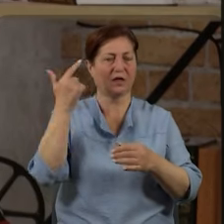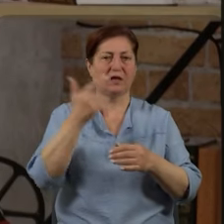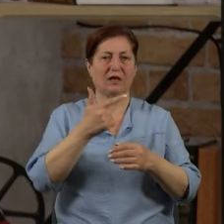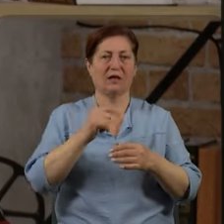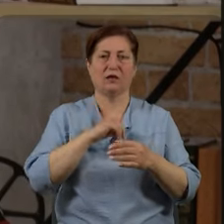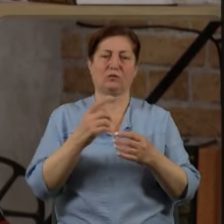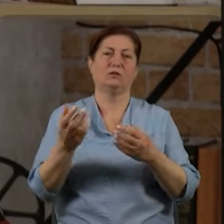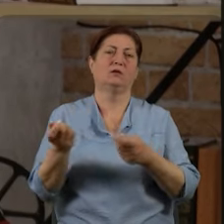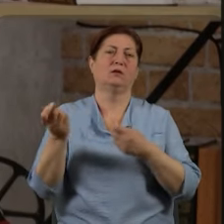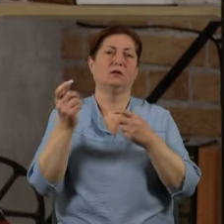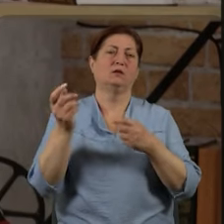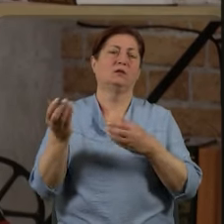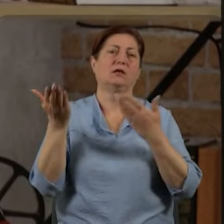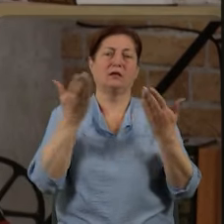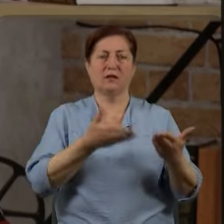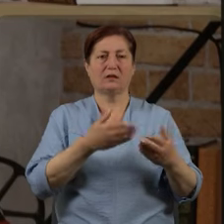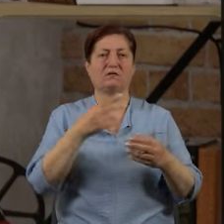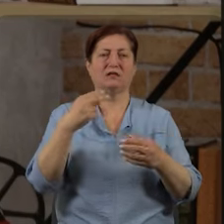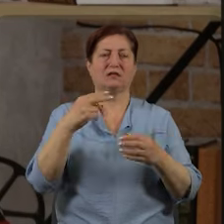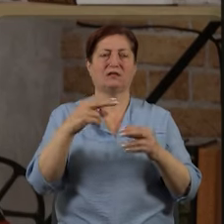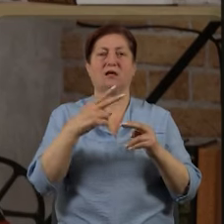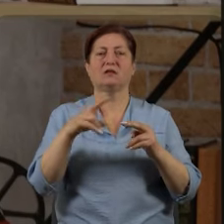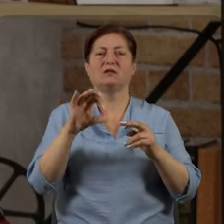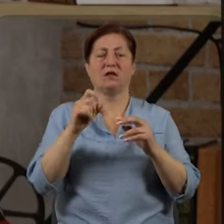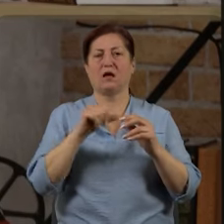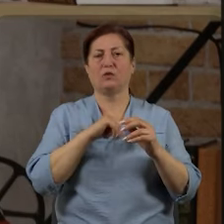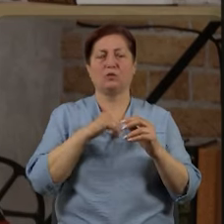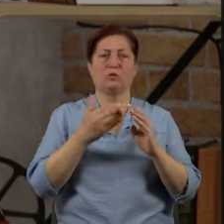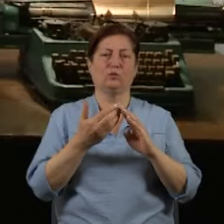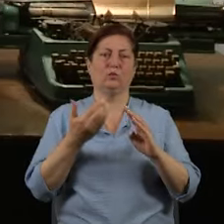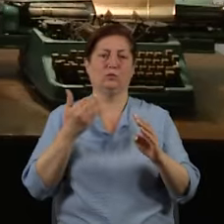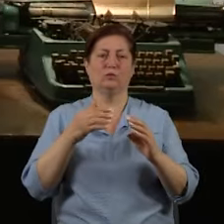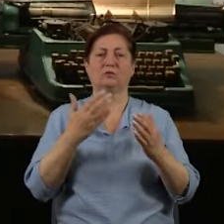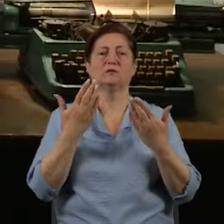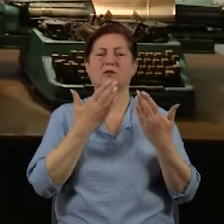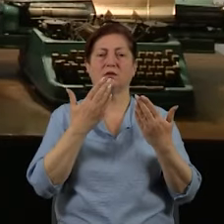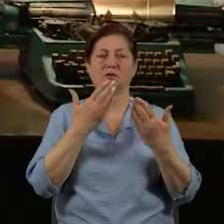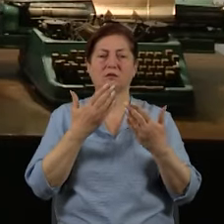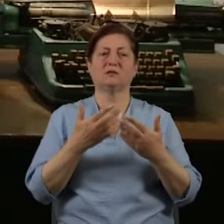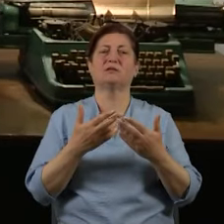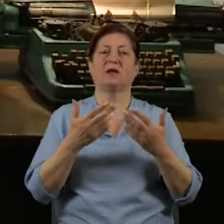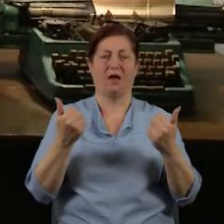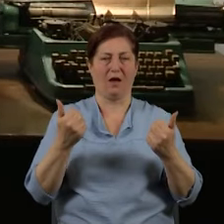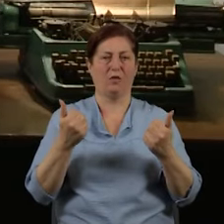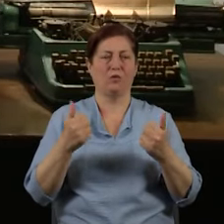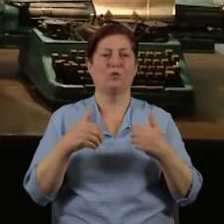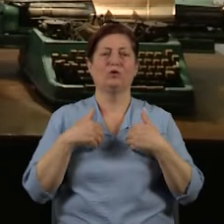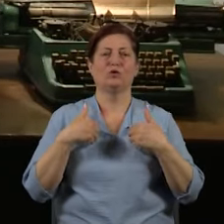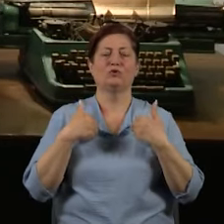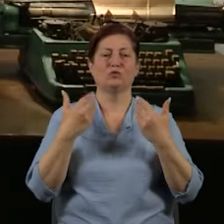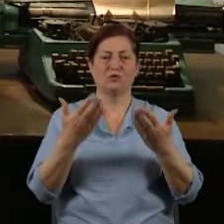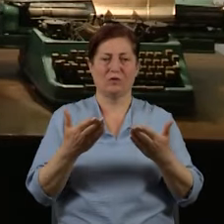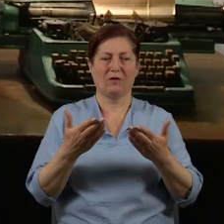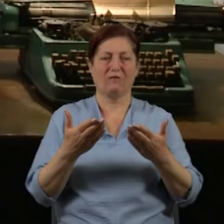Համբարձումյանի հետ զուգահեռ կընթերցենք 20-րդ դարասկզբի հայ մայրերգությունը։ Ողջույն, Հայկ։ Բարև Արքմենիկ, շնորհավոր Ավետ